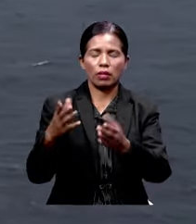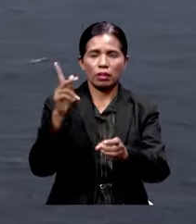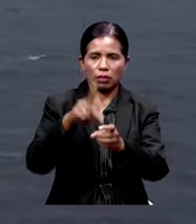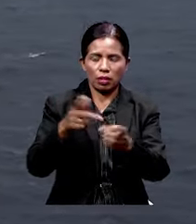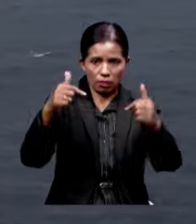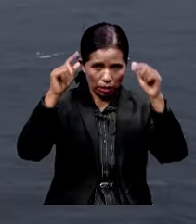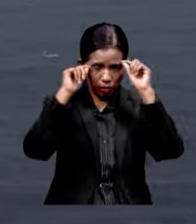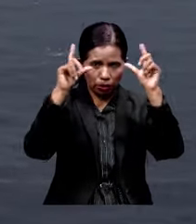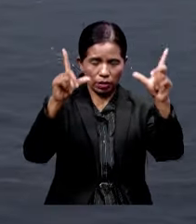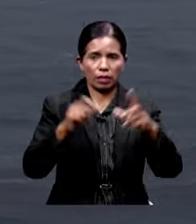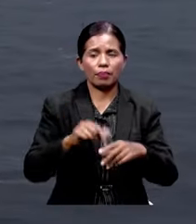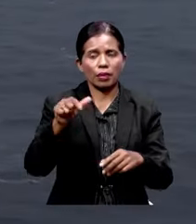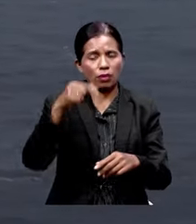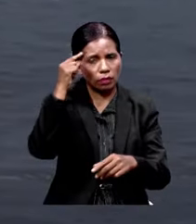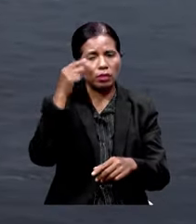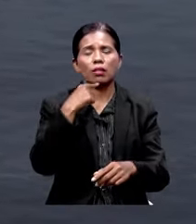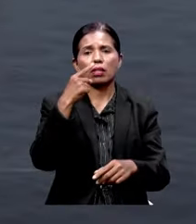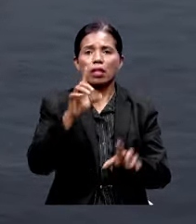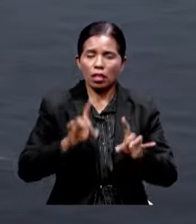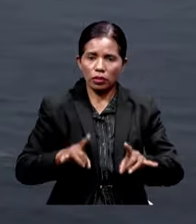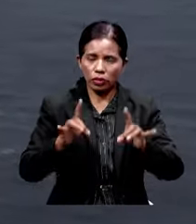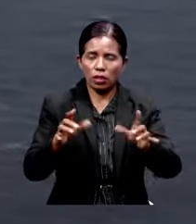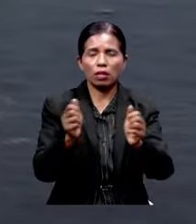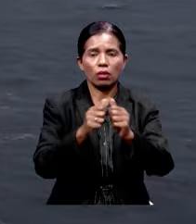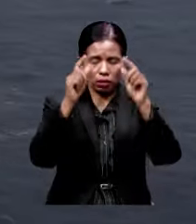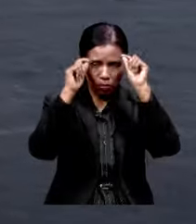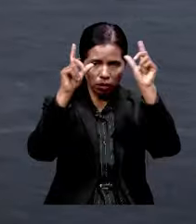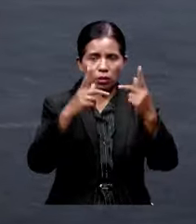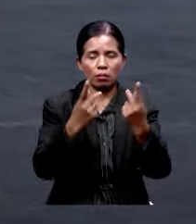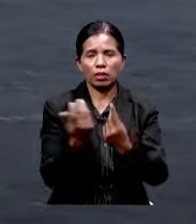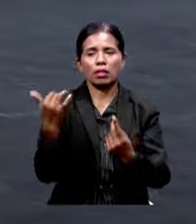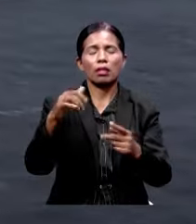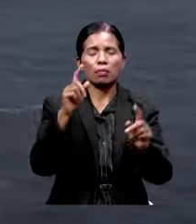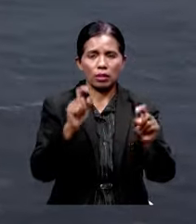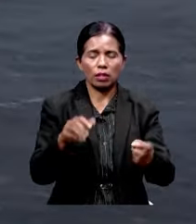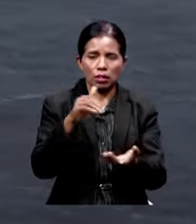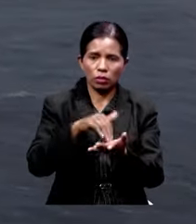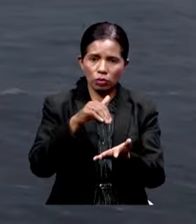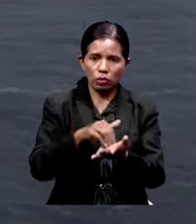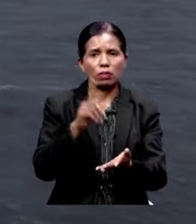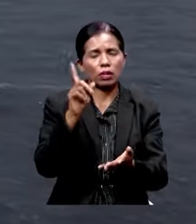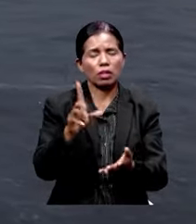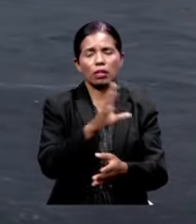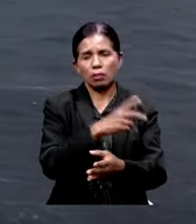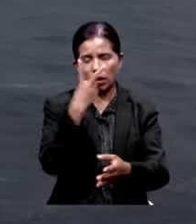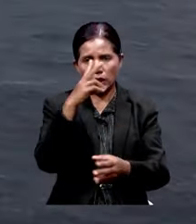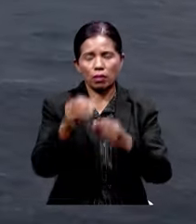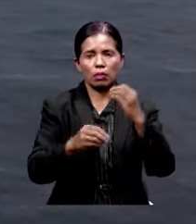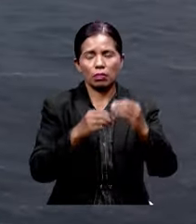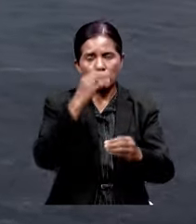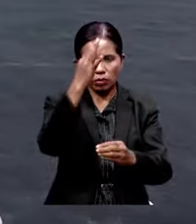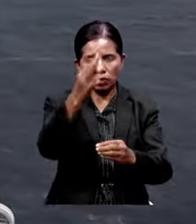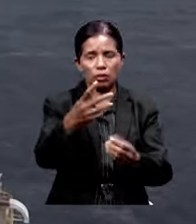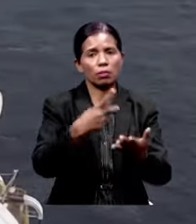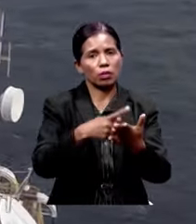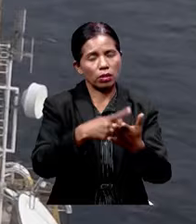Timor-Leste. Guvernante hatutan Australia Timor-Leste no kompanya sira persija halu estudu konjuntu ida o dibelehetan solusaun kon ba futuro projeto